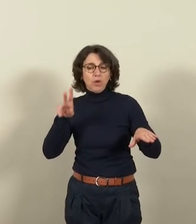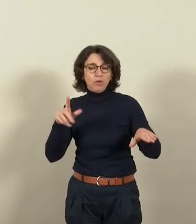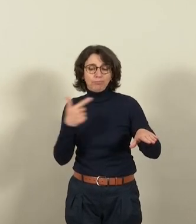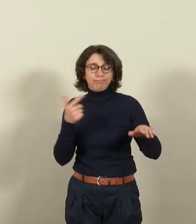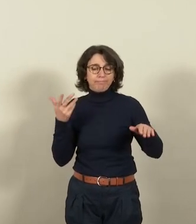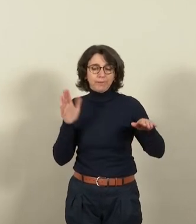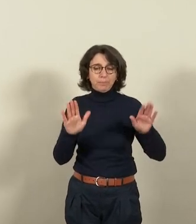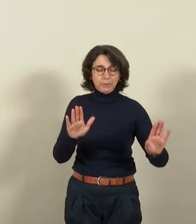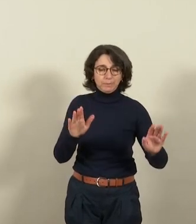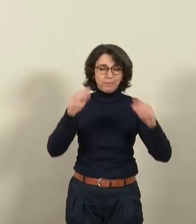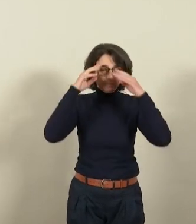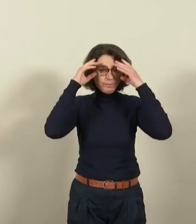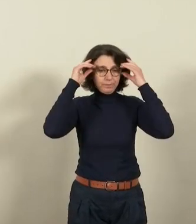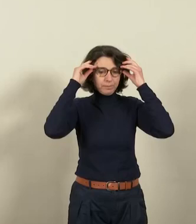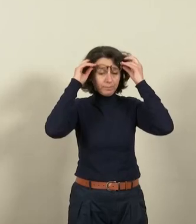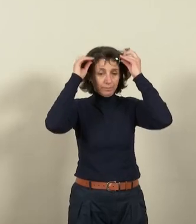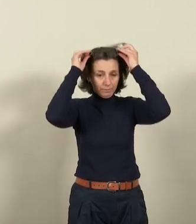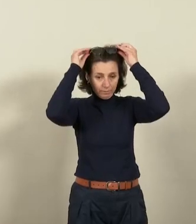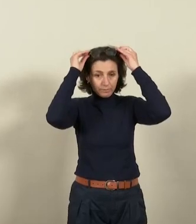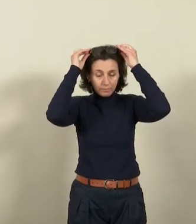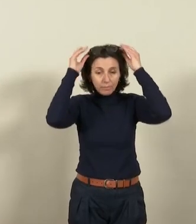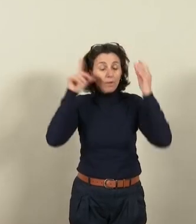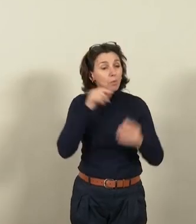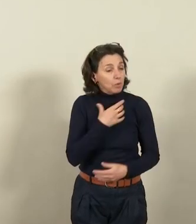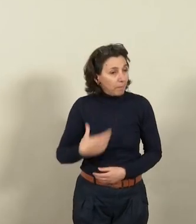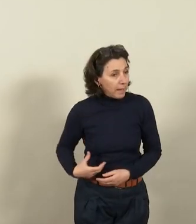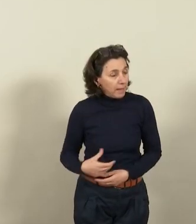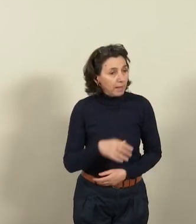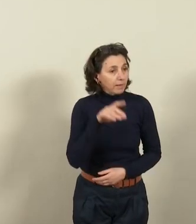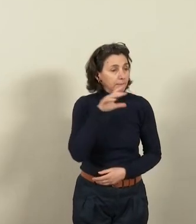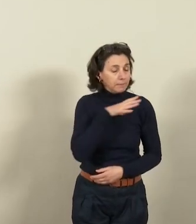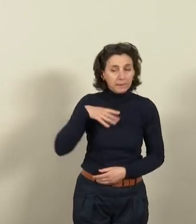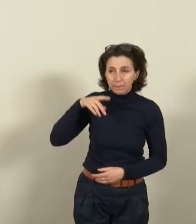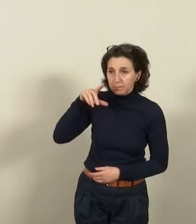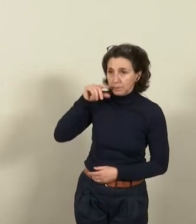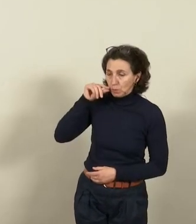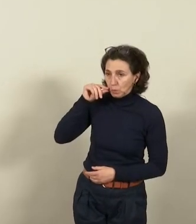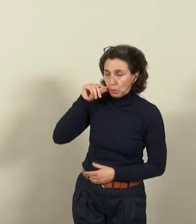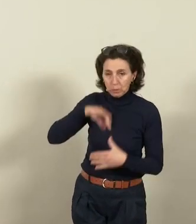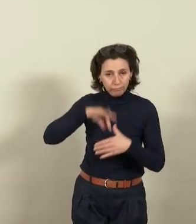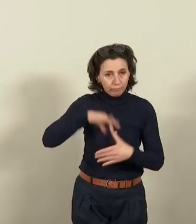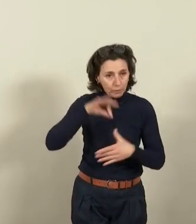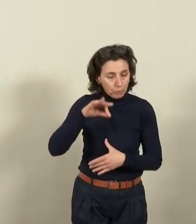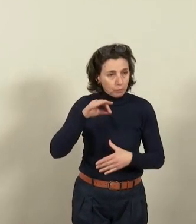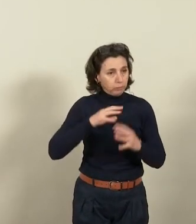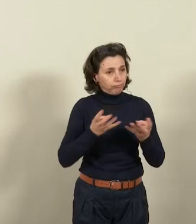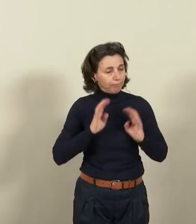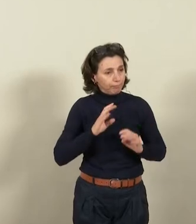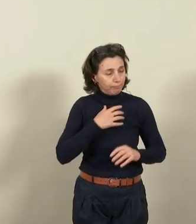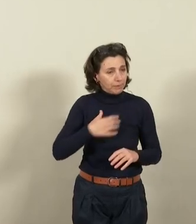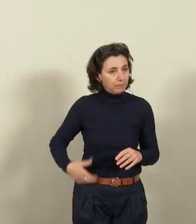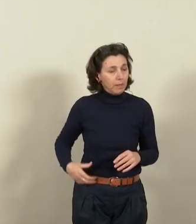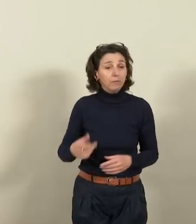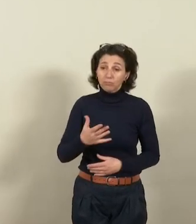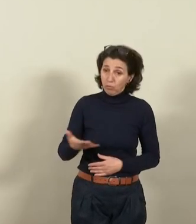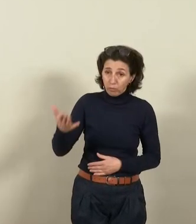fister Monsieur le Maire Mesdames et Messieurs les élus du conseil municipal et vous chers grenoblois et grenobloises je vous présente